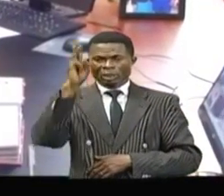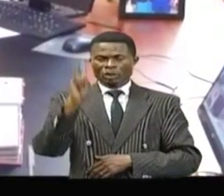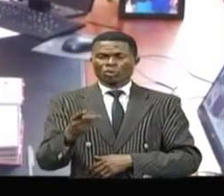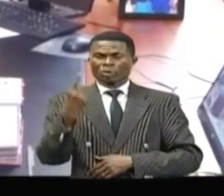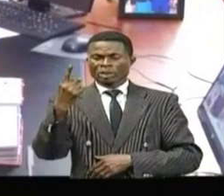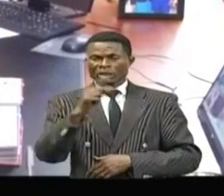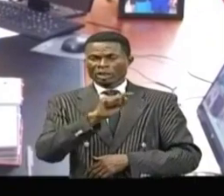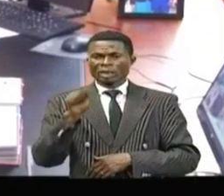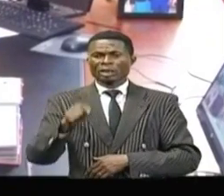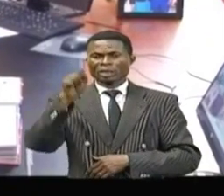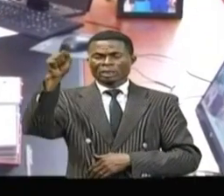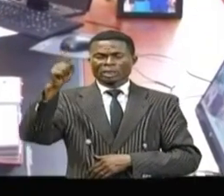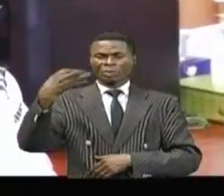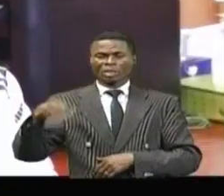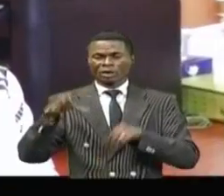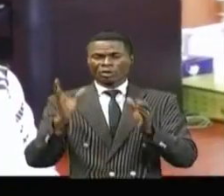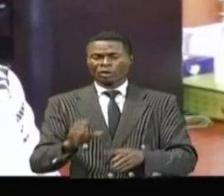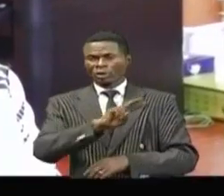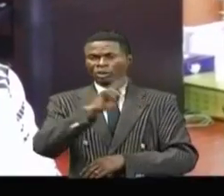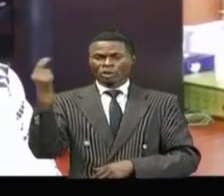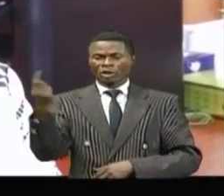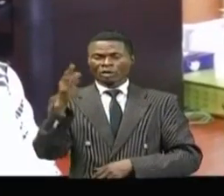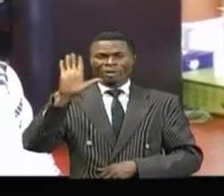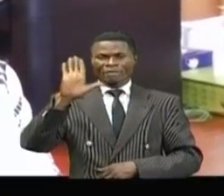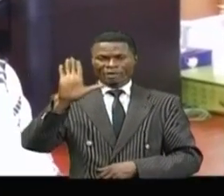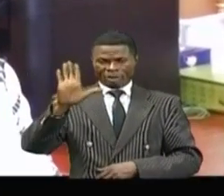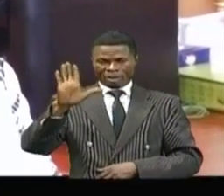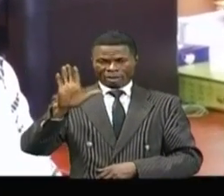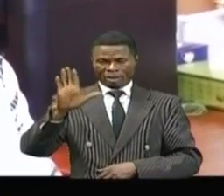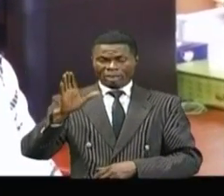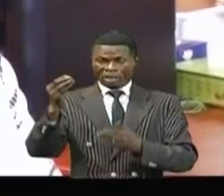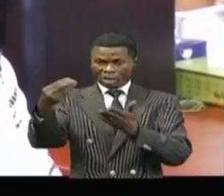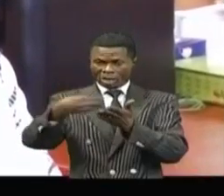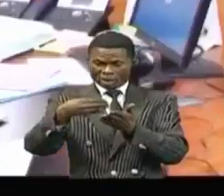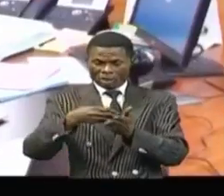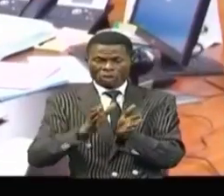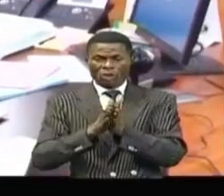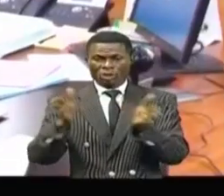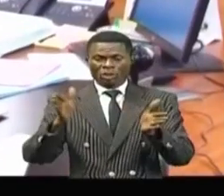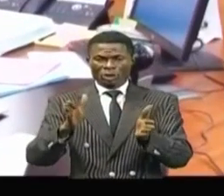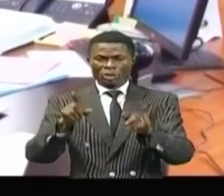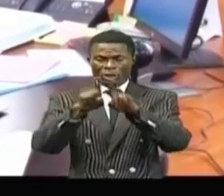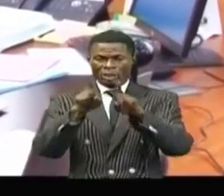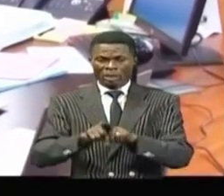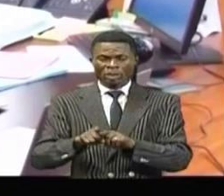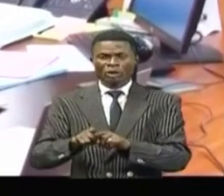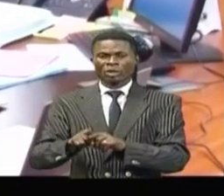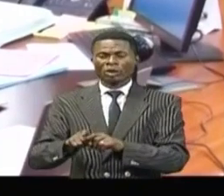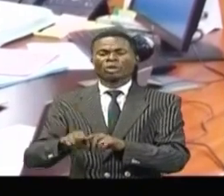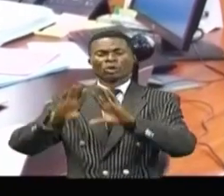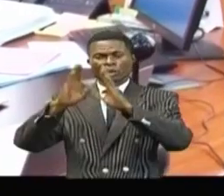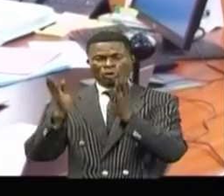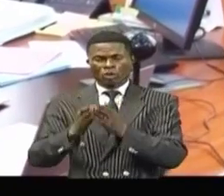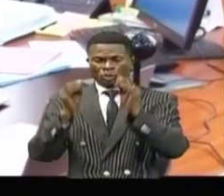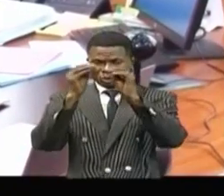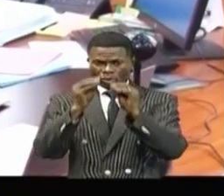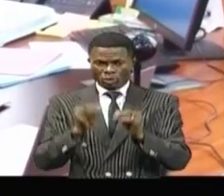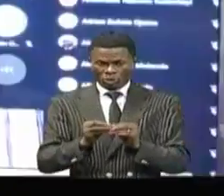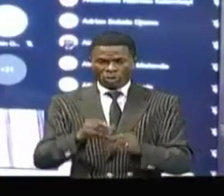milliards de francs congolais en 2025. Les recettes totales, y compris les emprunts, se situeraient